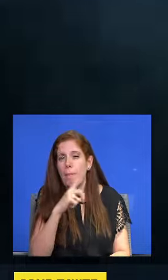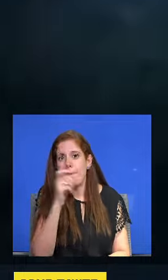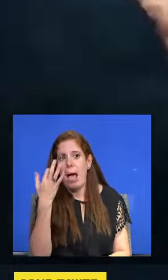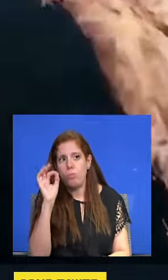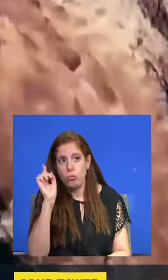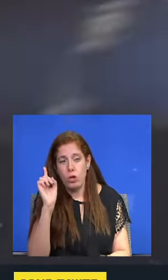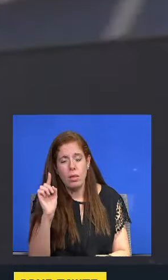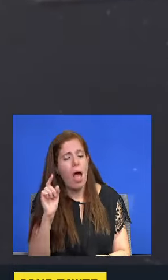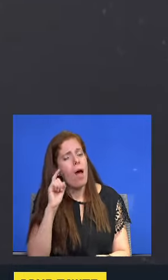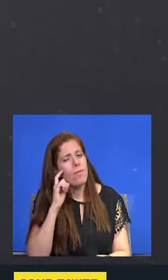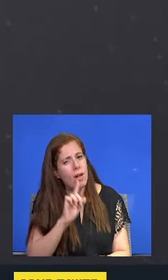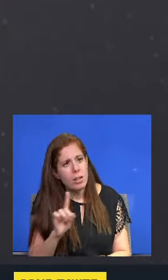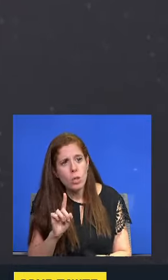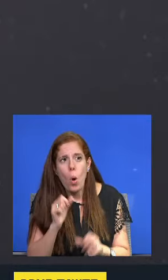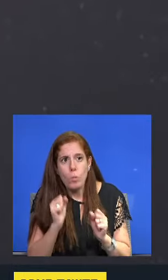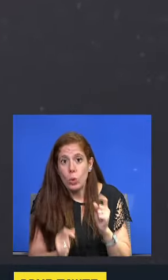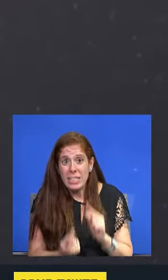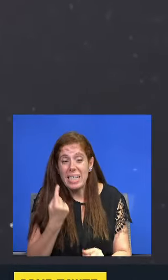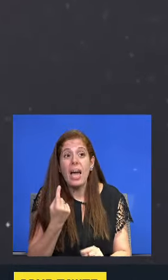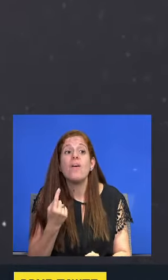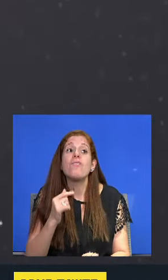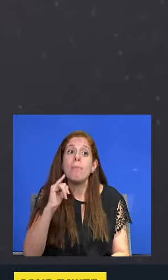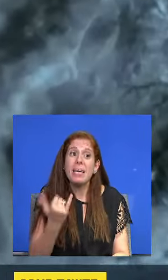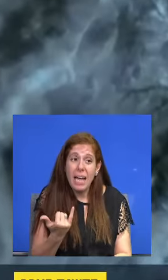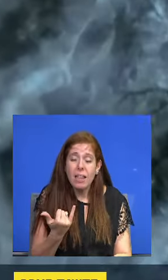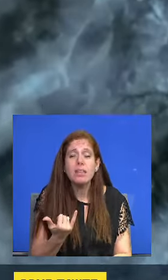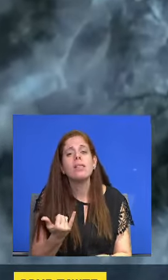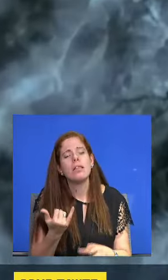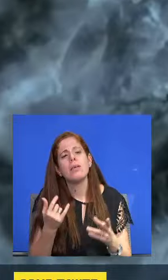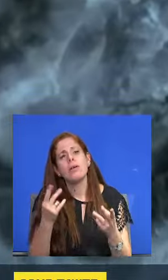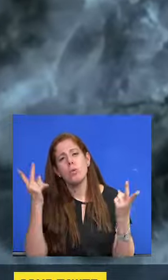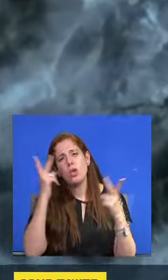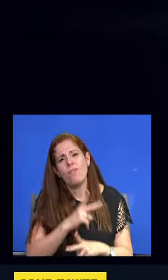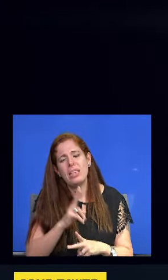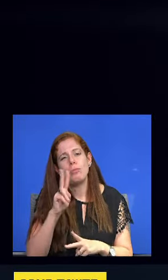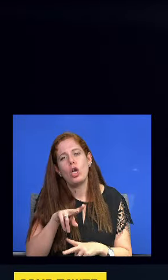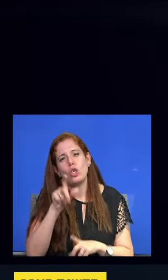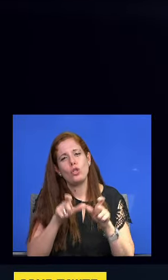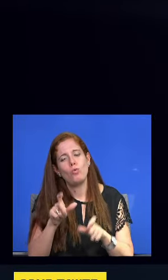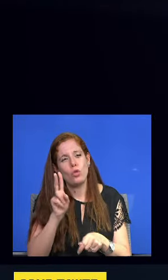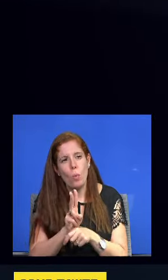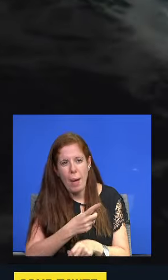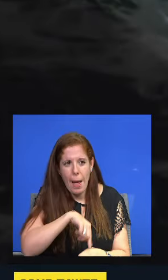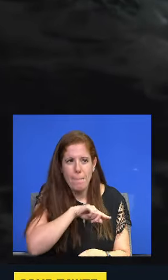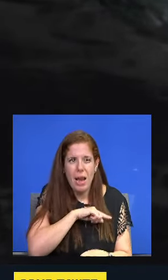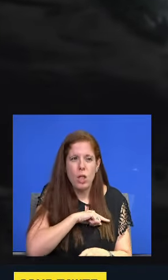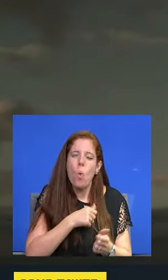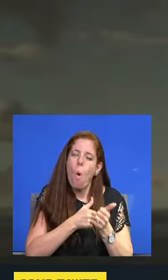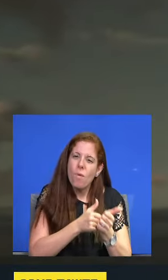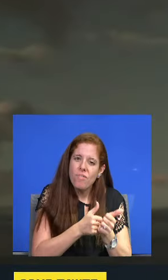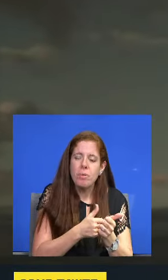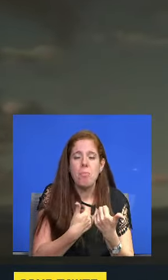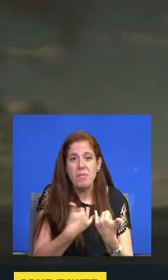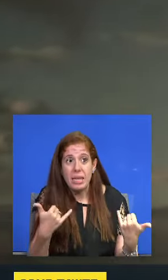בטוח שזה יקרה, וגם אם כן, כפי שהבנתם, יש מי ששומרים עלינו. עוקבים, מפתחים, משכללים, שלא יקרה לנו